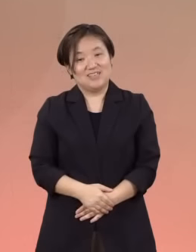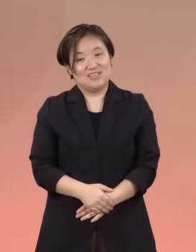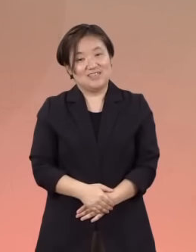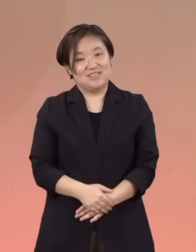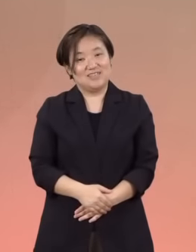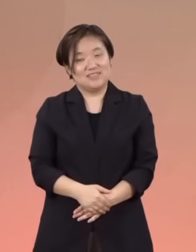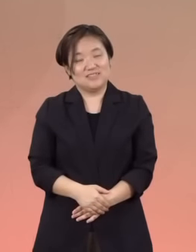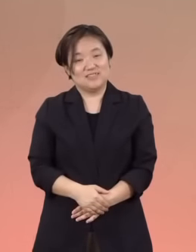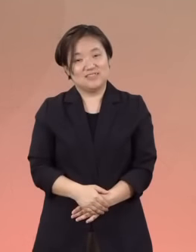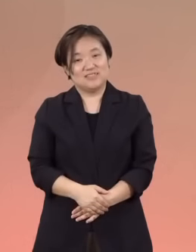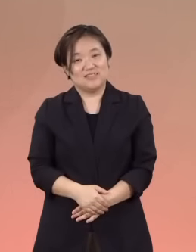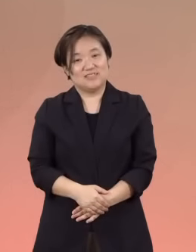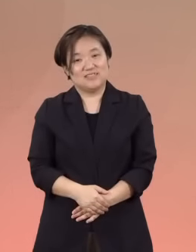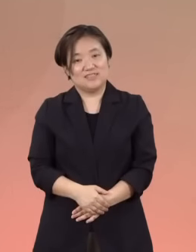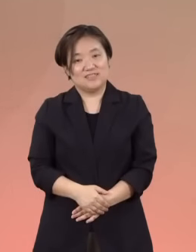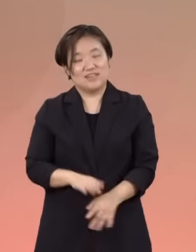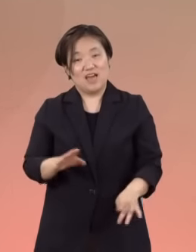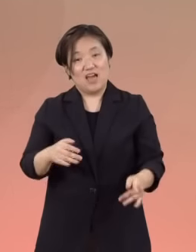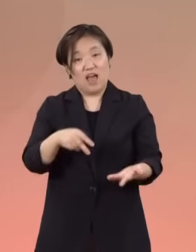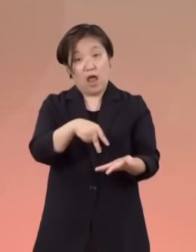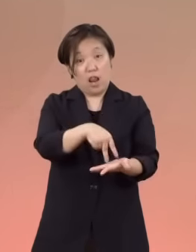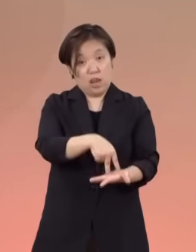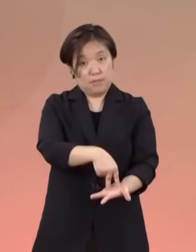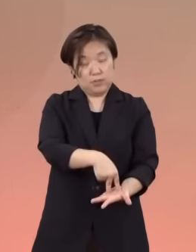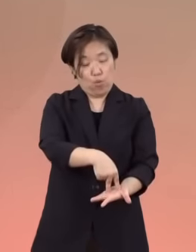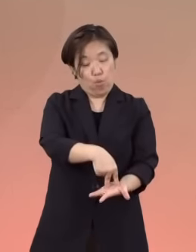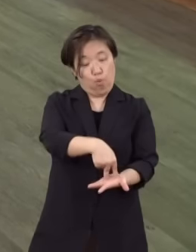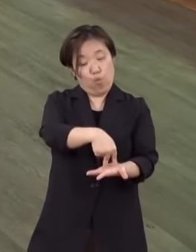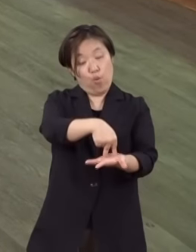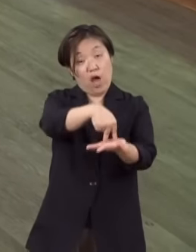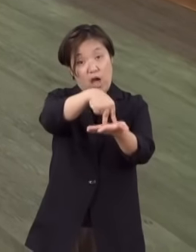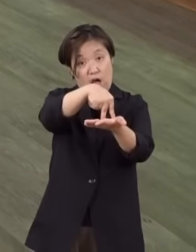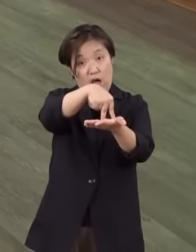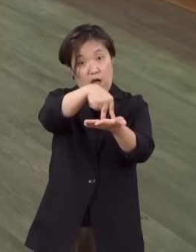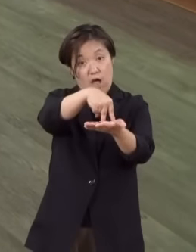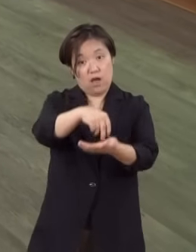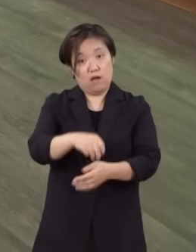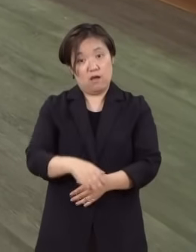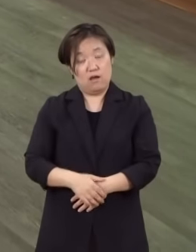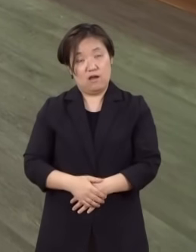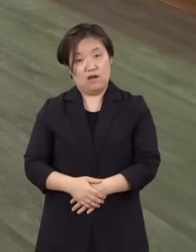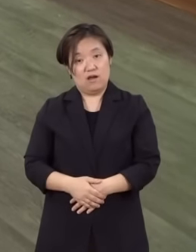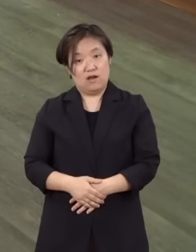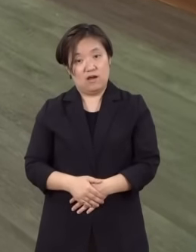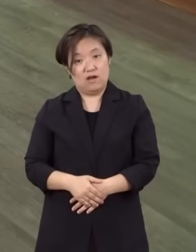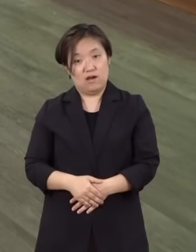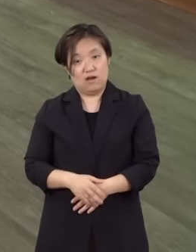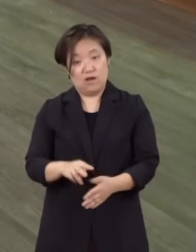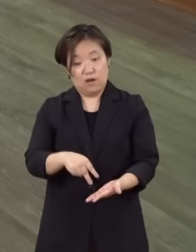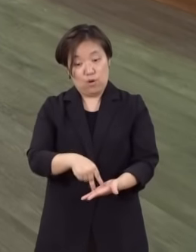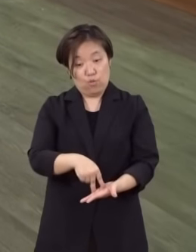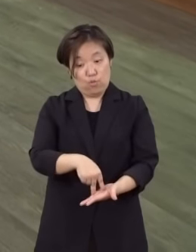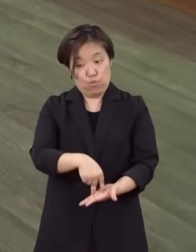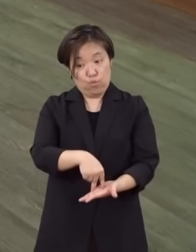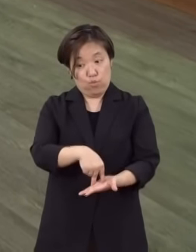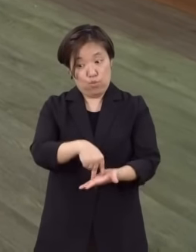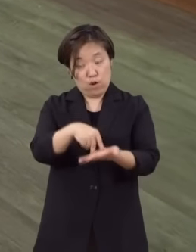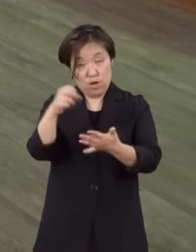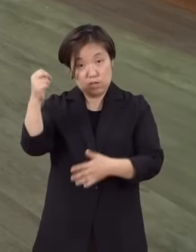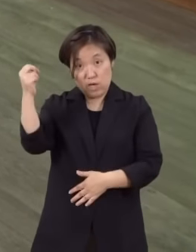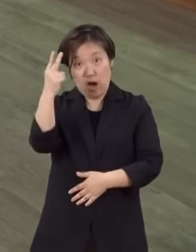야 엘리베이터가 올라가는데 엘리베이터가 올라가는데 갑자기 웬 젊은